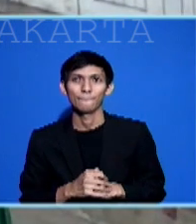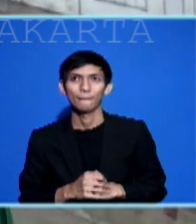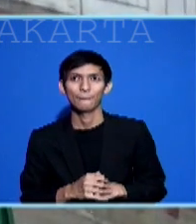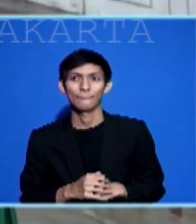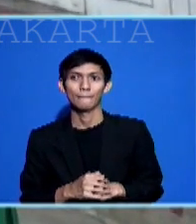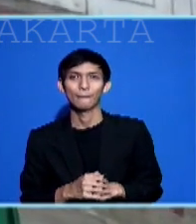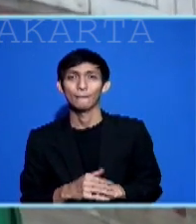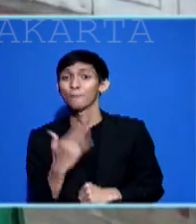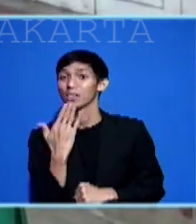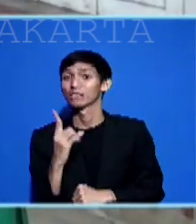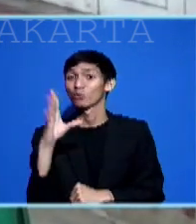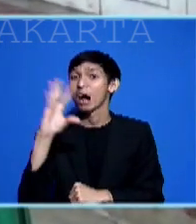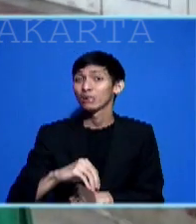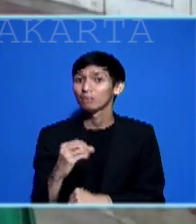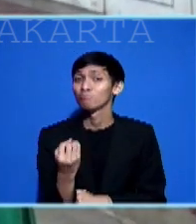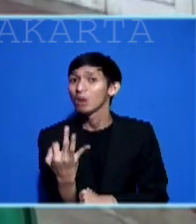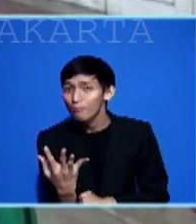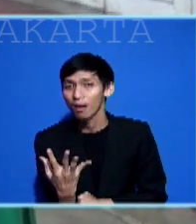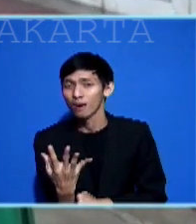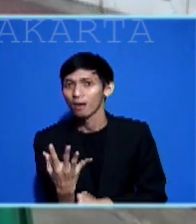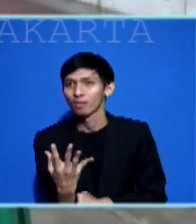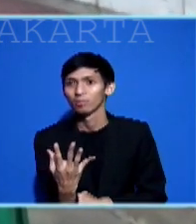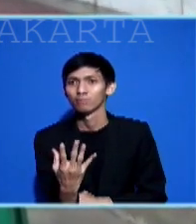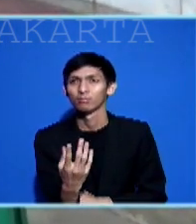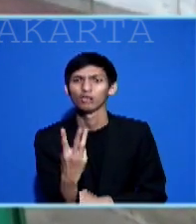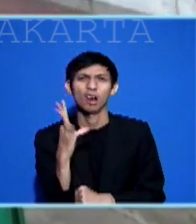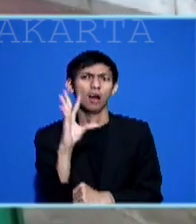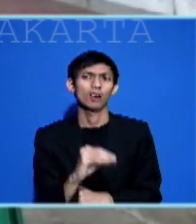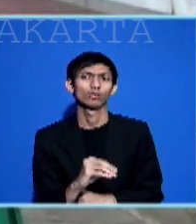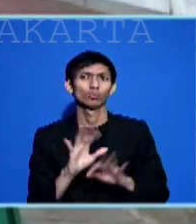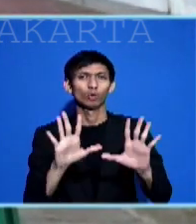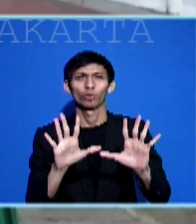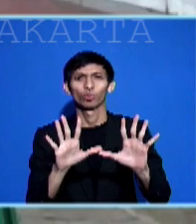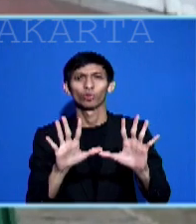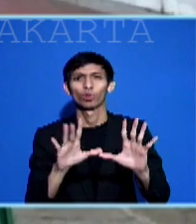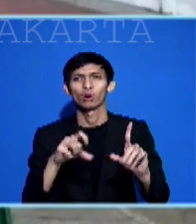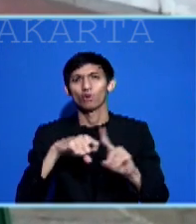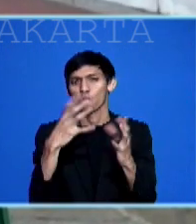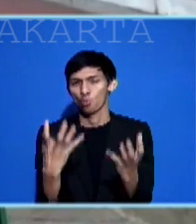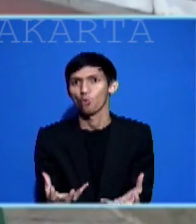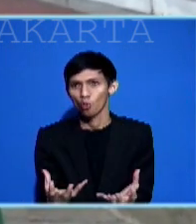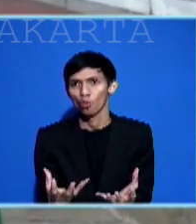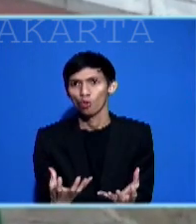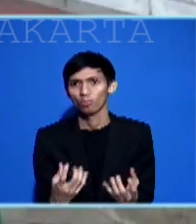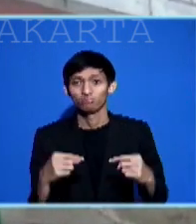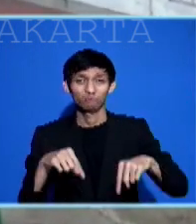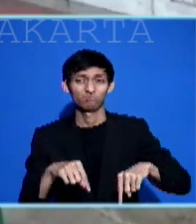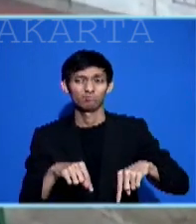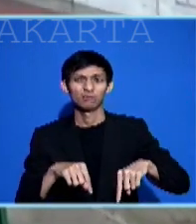sehari bisa olah berapa Mas biasanya 10 kilo kalau sekarang ya paling 9